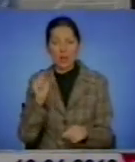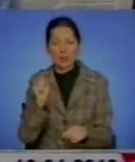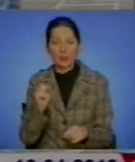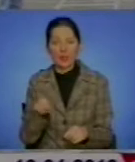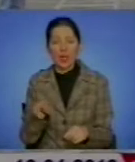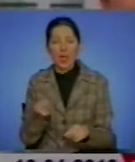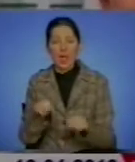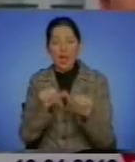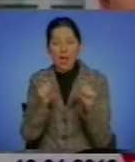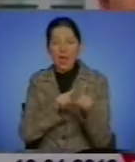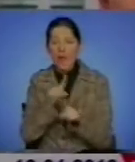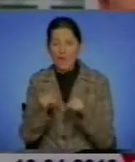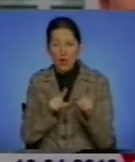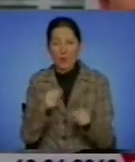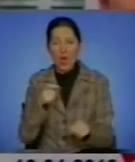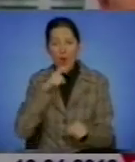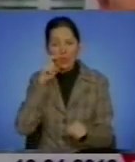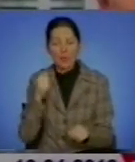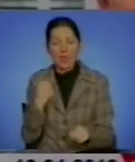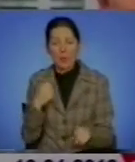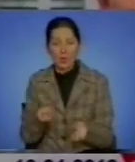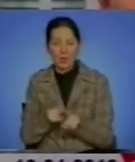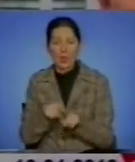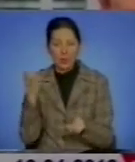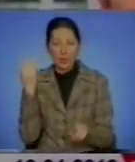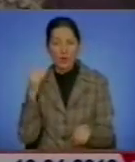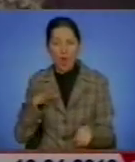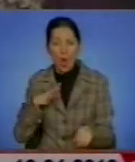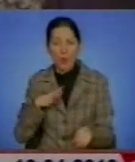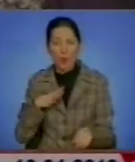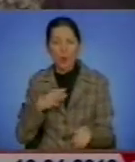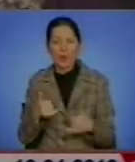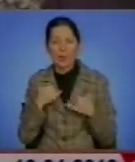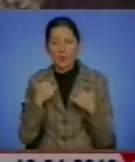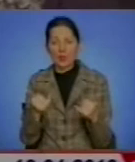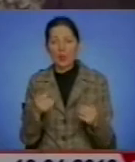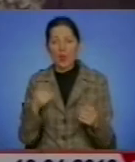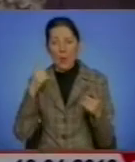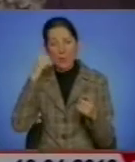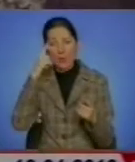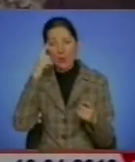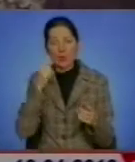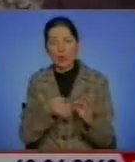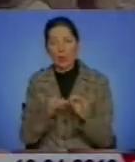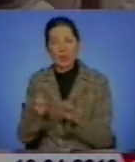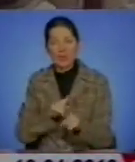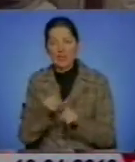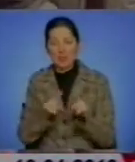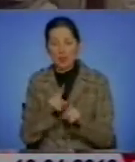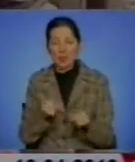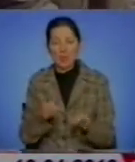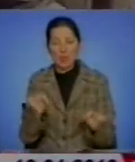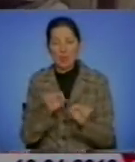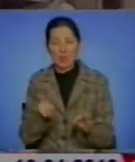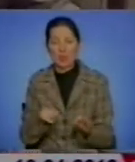тут усе як завжди. Урочистості призову продумані до деталей і не змінюються роками. Ті ж настанови, освячення водою і